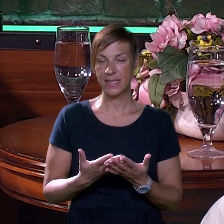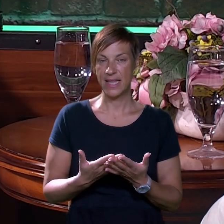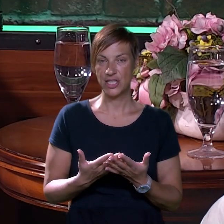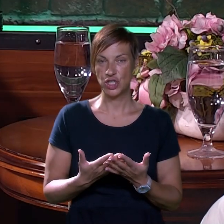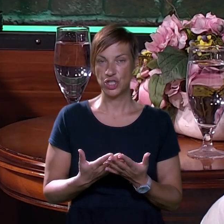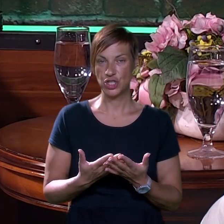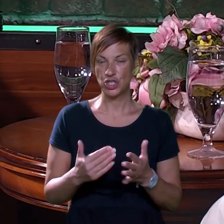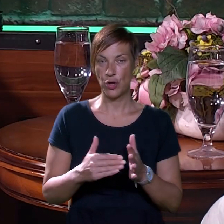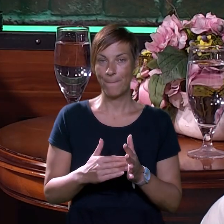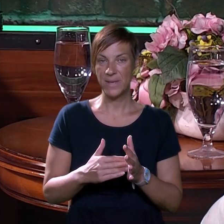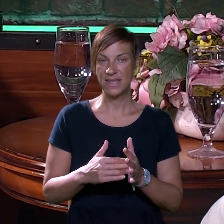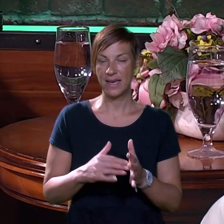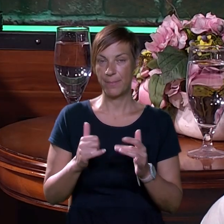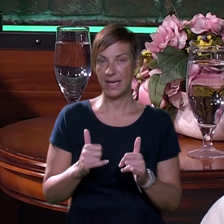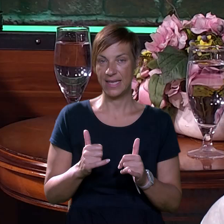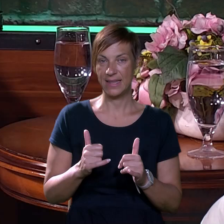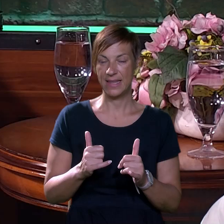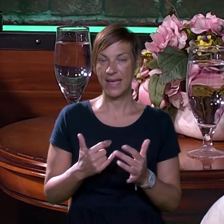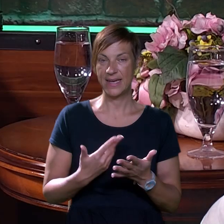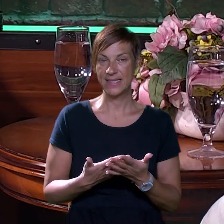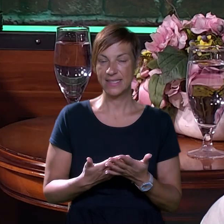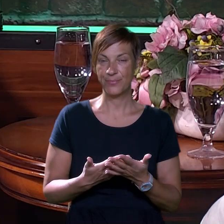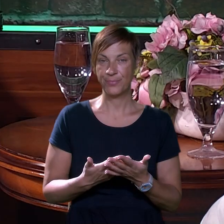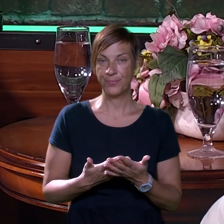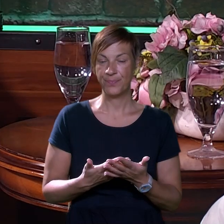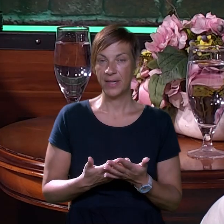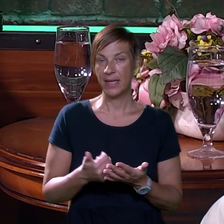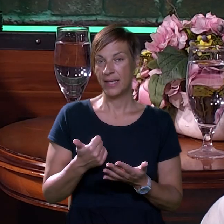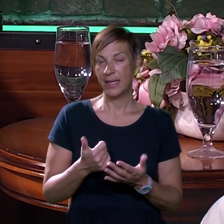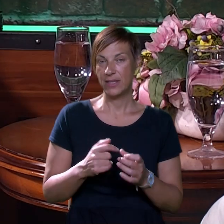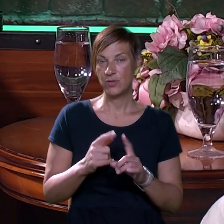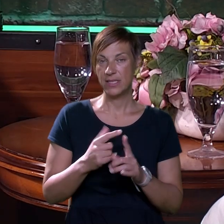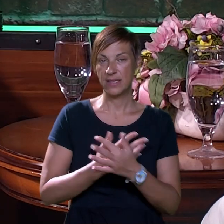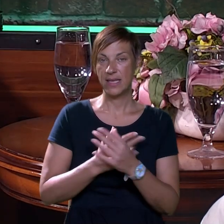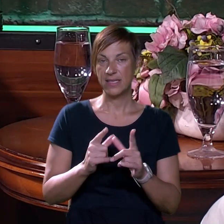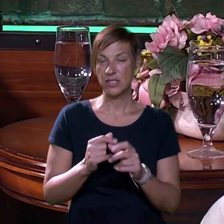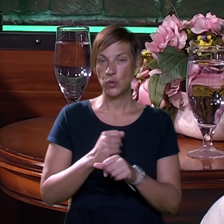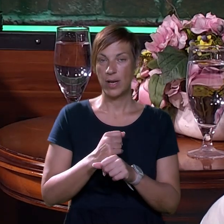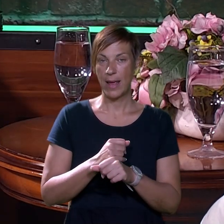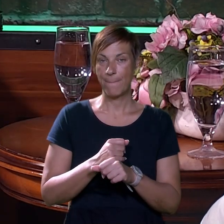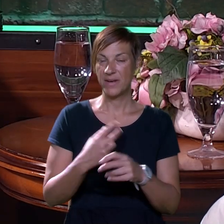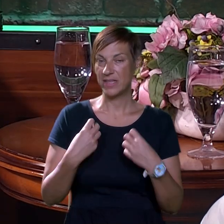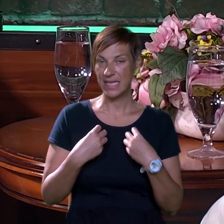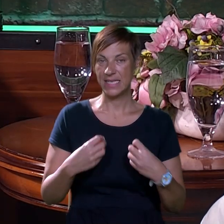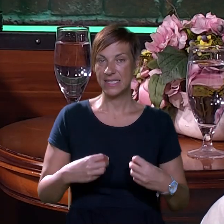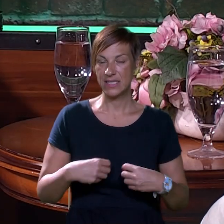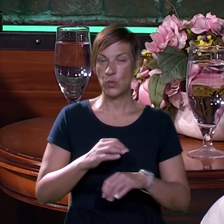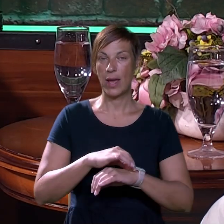zaista nešto što bi trebali danas nekako jednu sintezu napraviti i